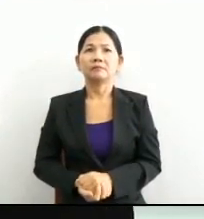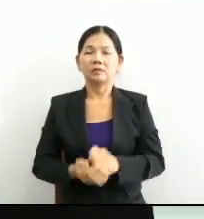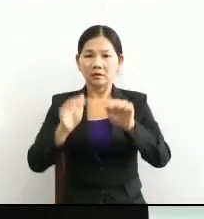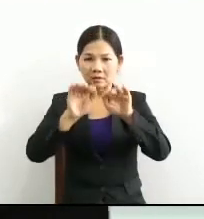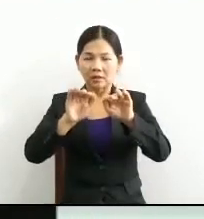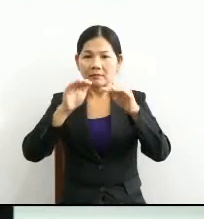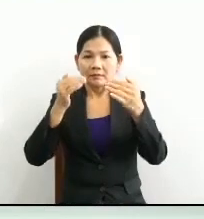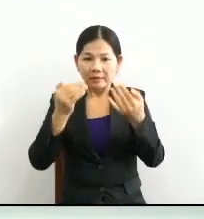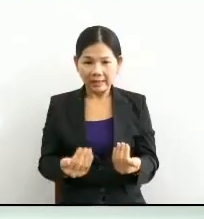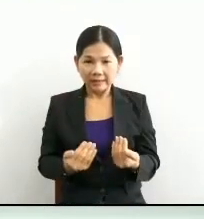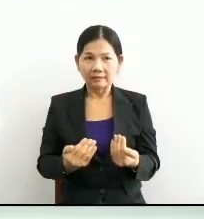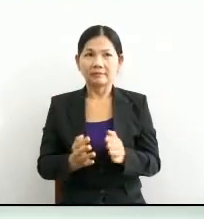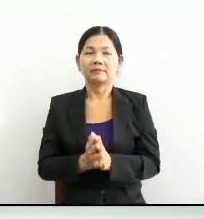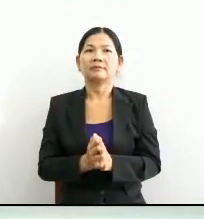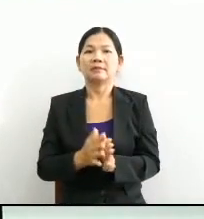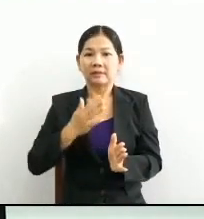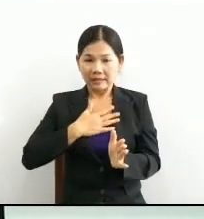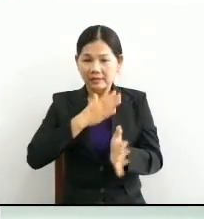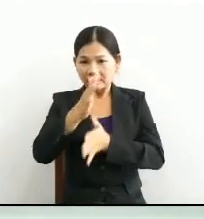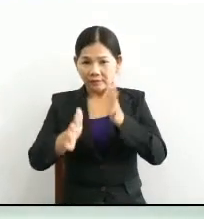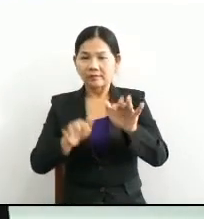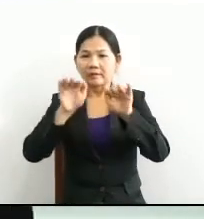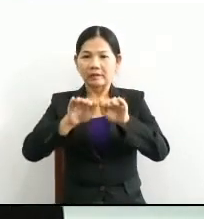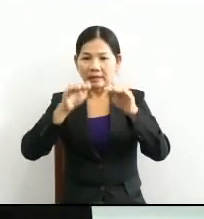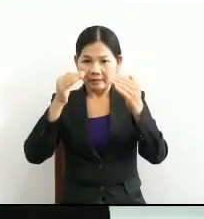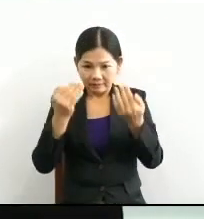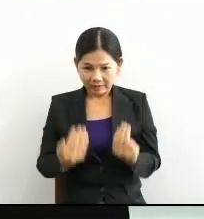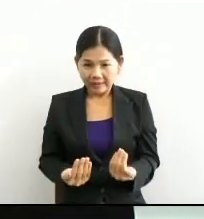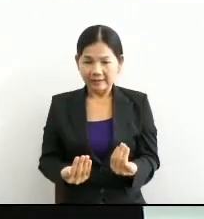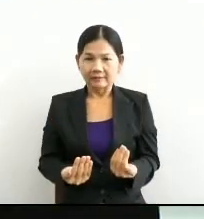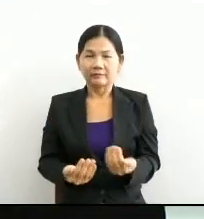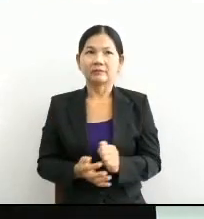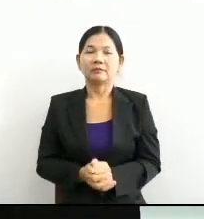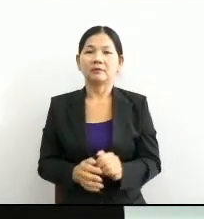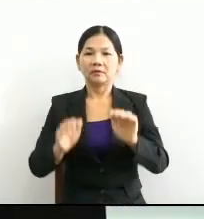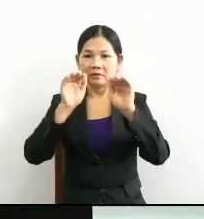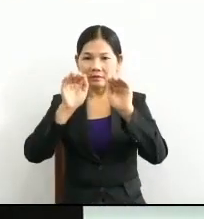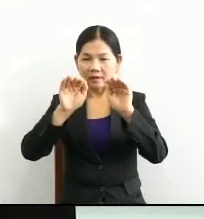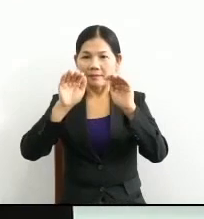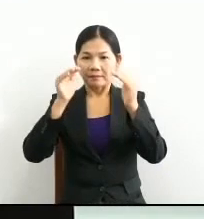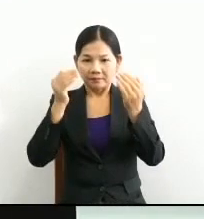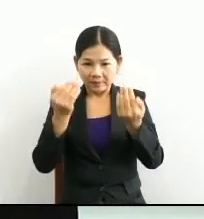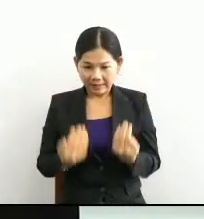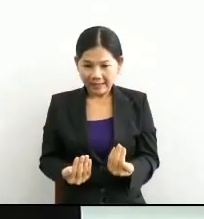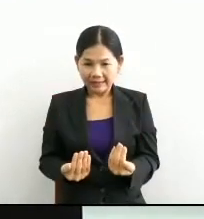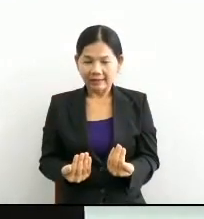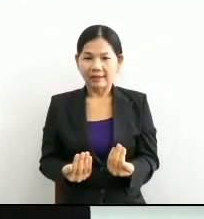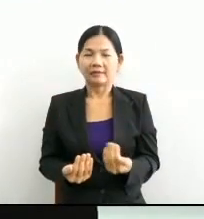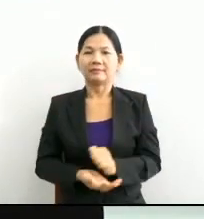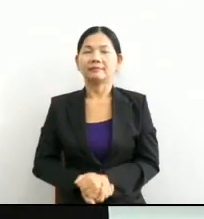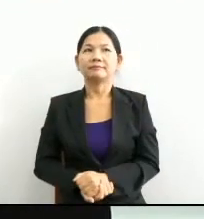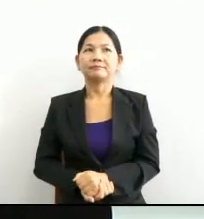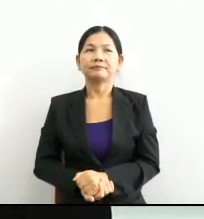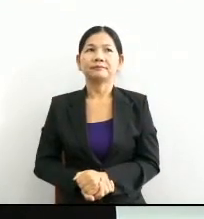thằng ngay à lấy nãy con ăn là con sập sập ngay con ăn cho mỗi nẹ cổ sắp